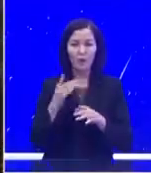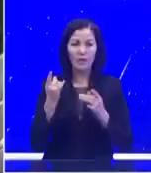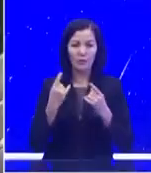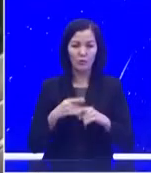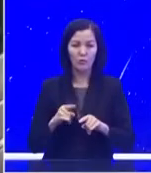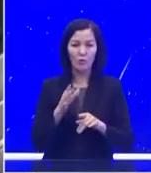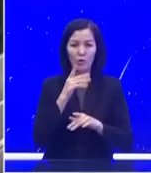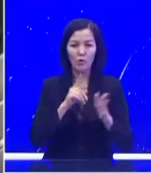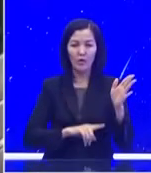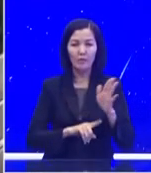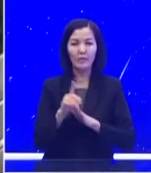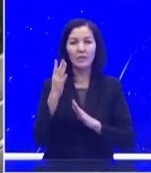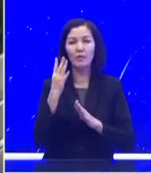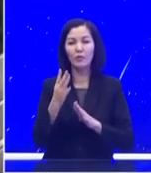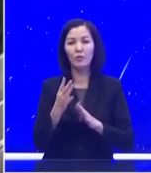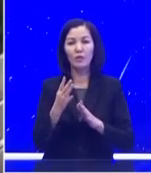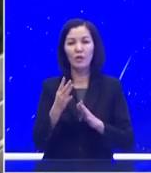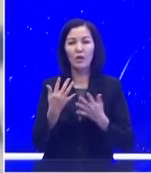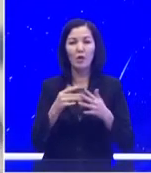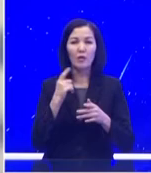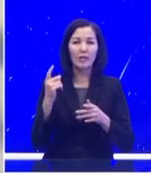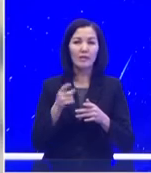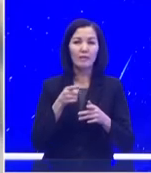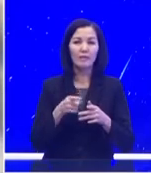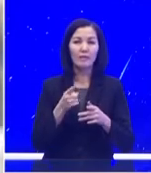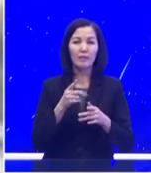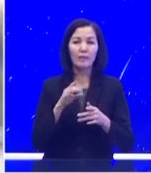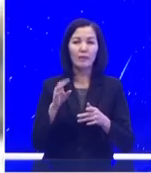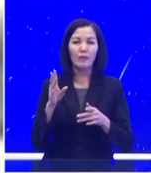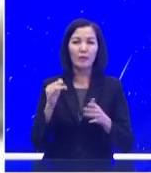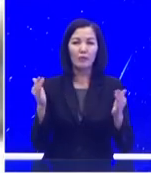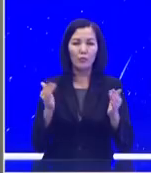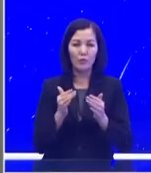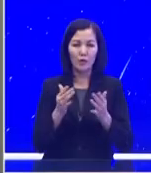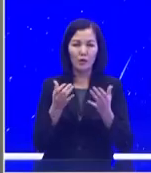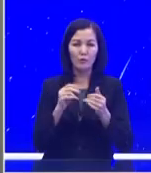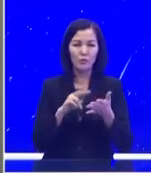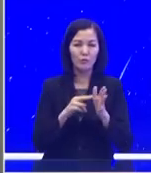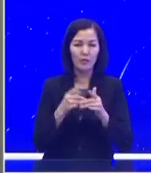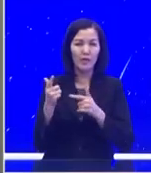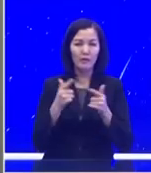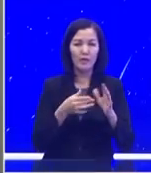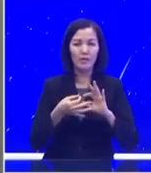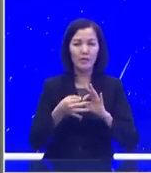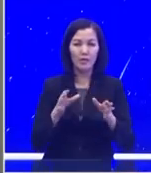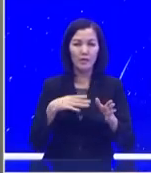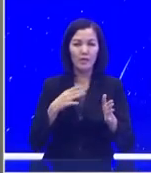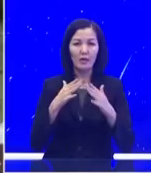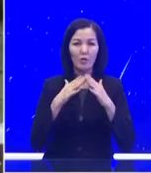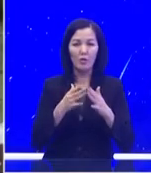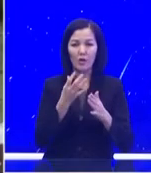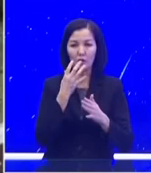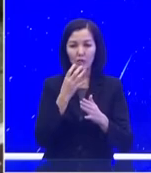Биыл аймақ бойынша төрт түліктен 1 700 000 басқа жуық төл алу жоспарда. Дайындық жан жақты. Қора қопсы